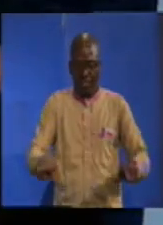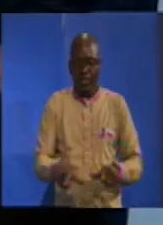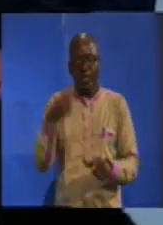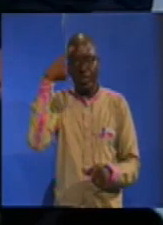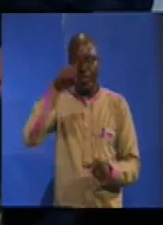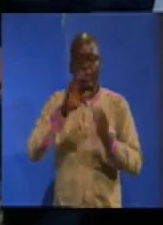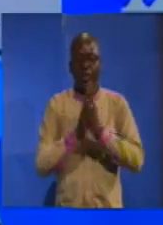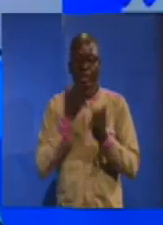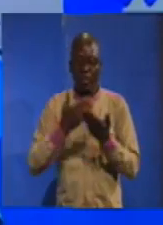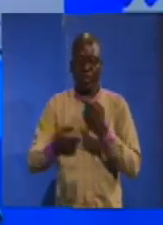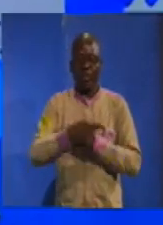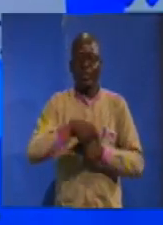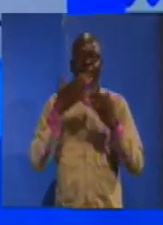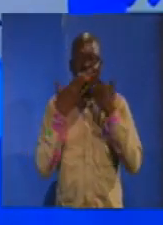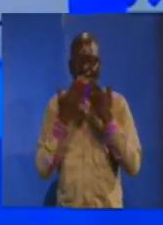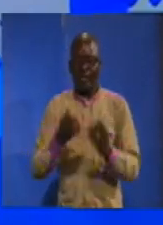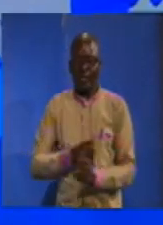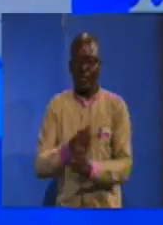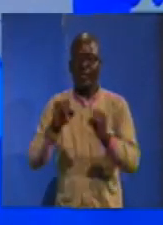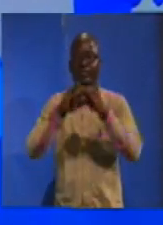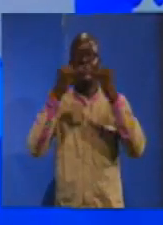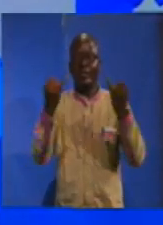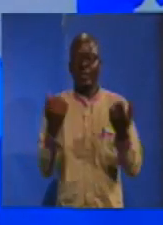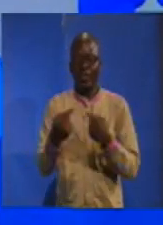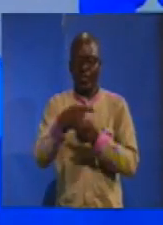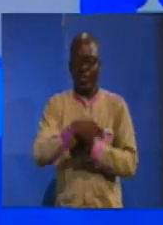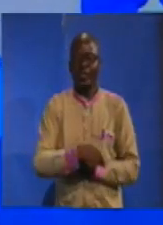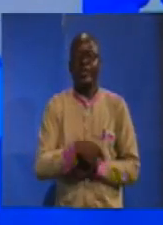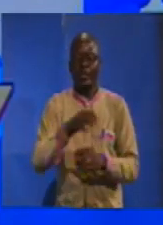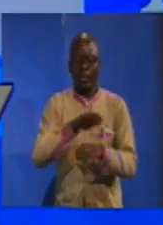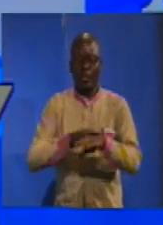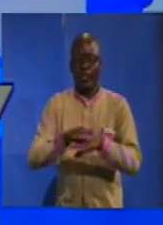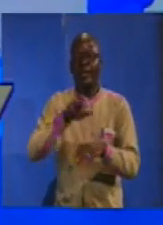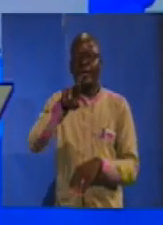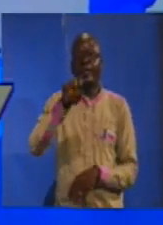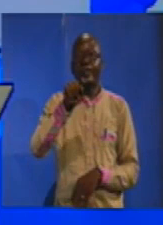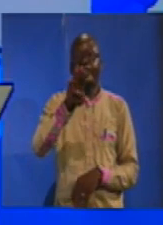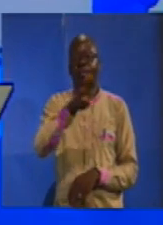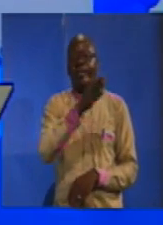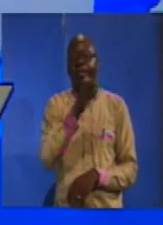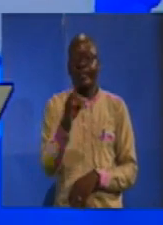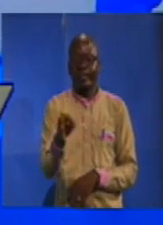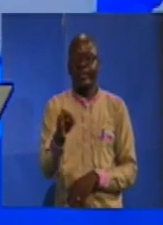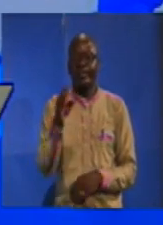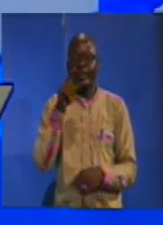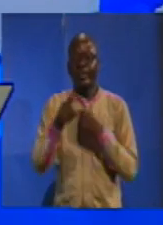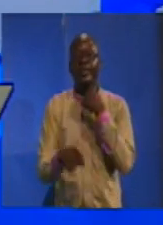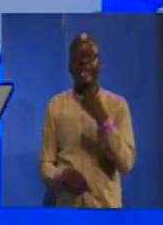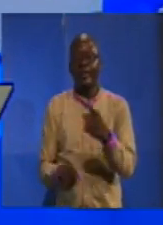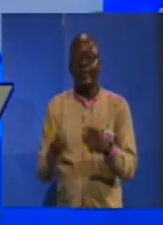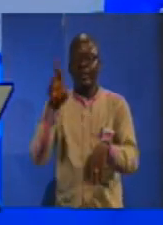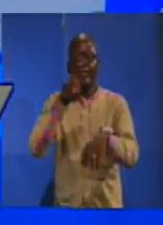pèlerinage. Bonjour à tous, merci de suivre les actualités de la mi-journée sur la télévision du Burkina. Cela dit, la